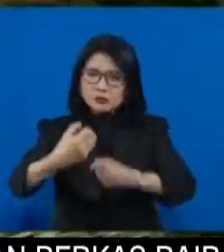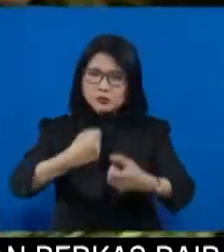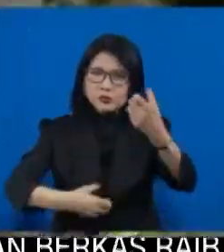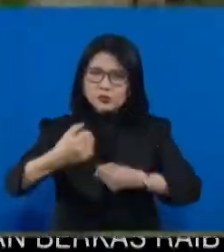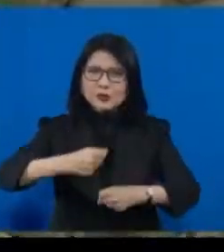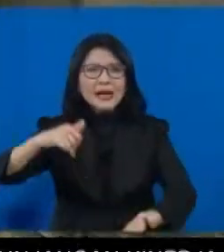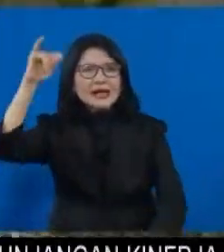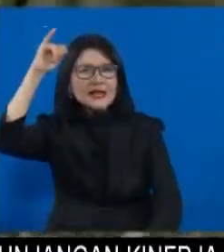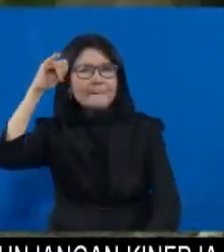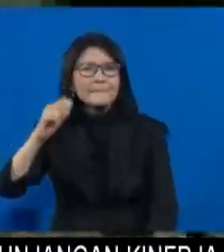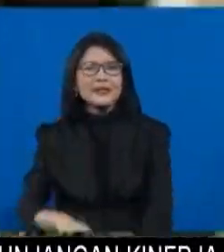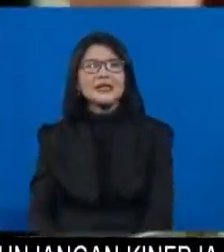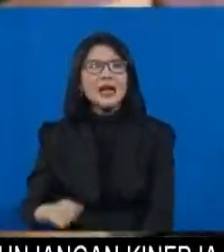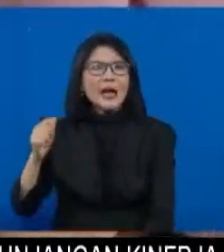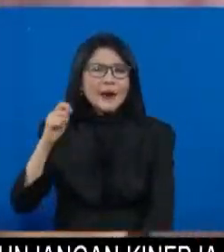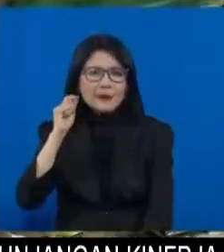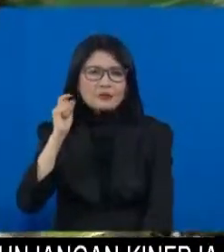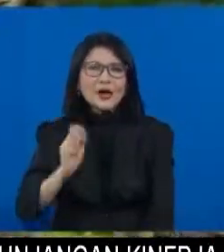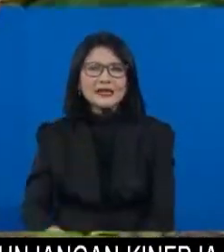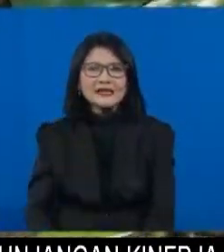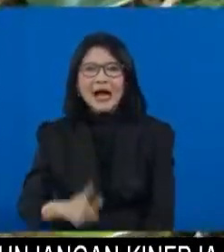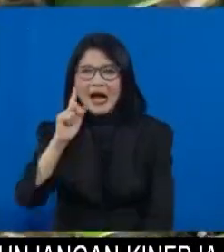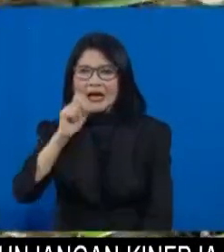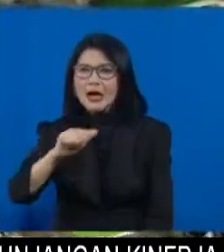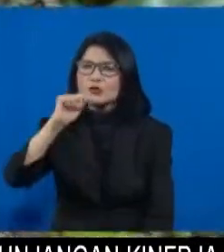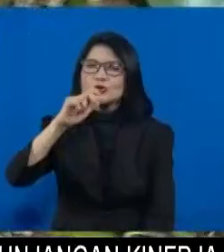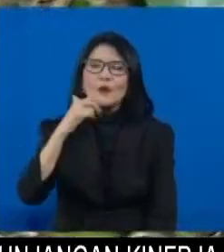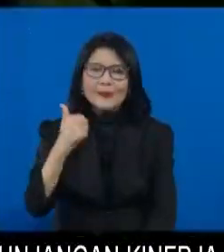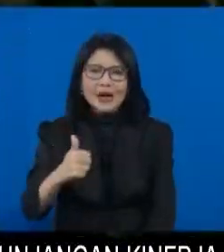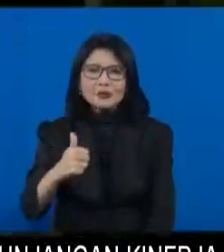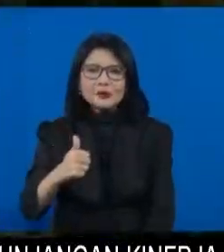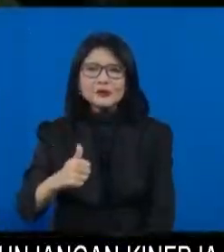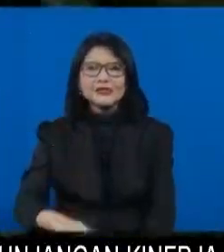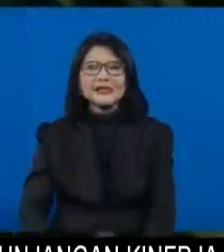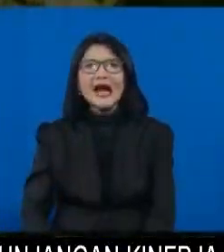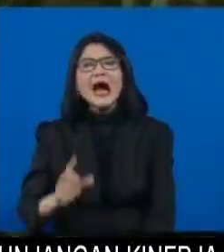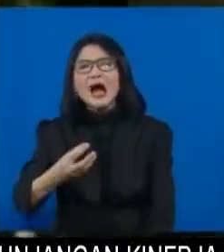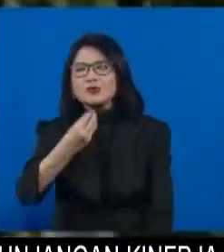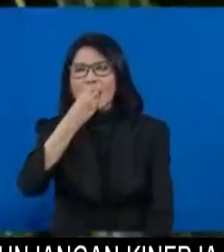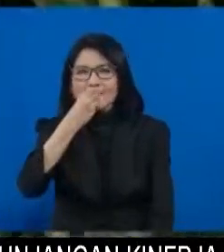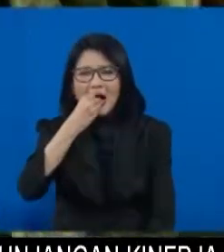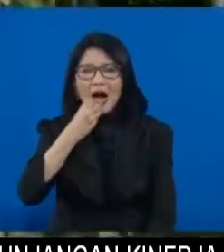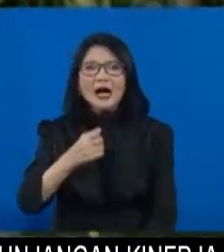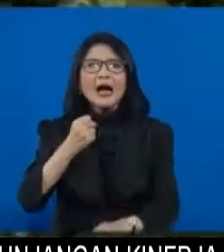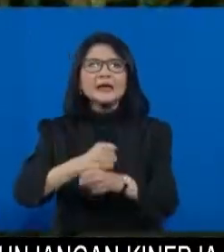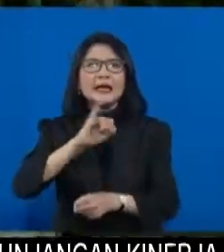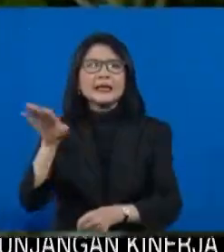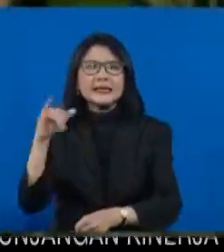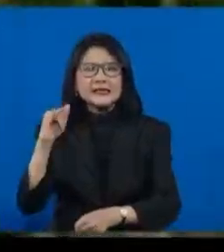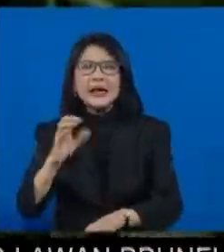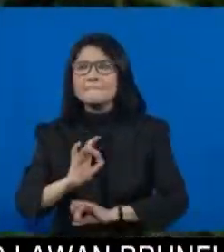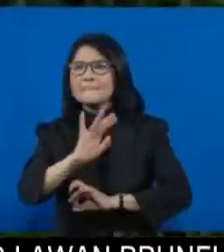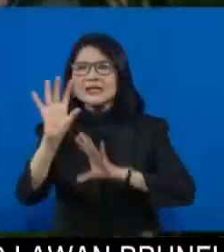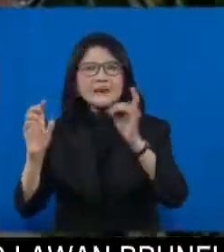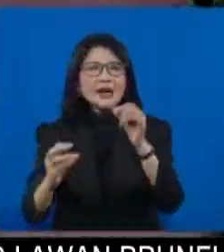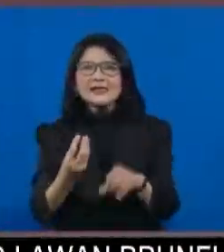ya. Agar menghasilkan susu berkualitas baik, induk sapi diberi pakan kaya nutrisi. Terdapat beragam